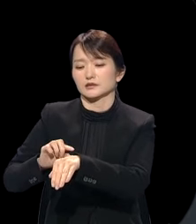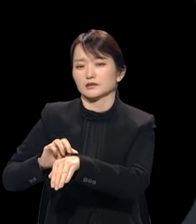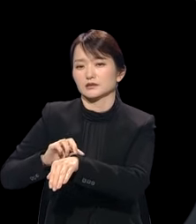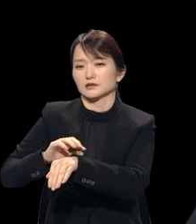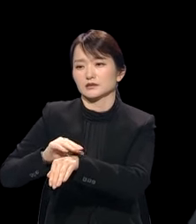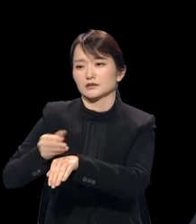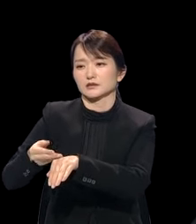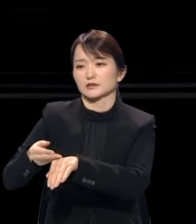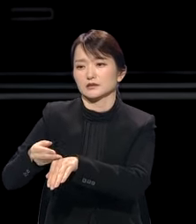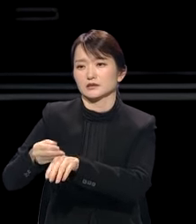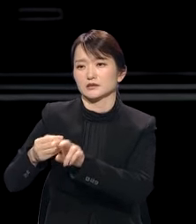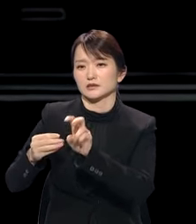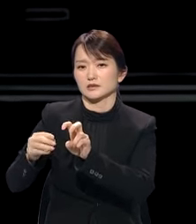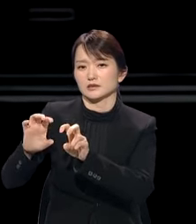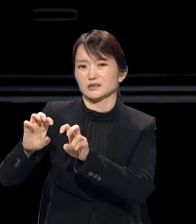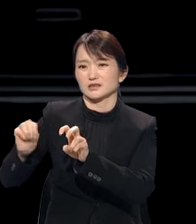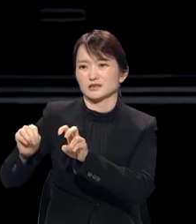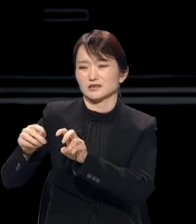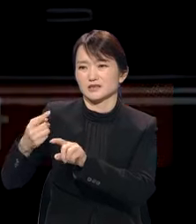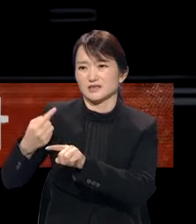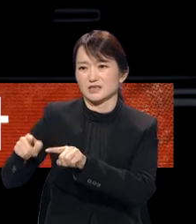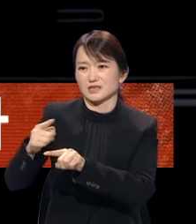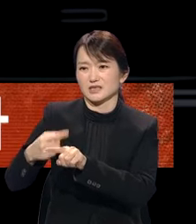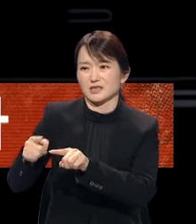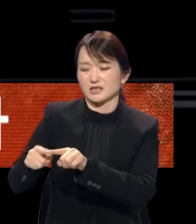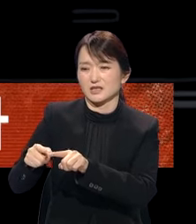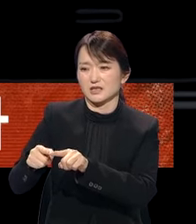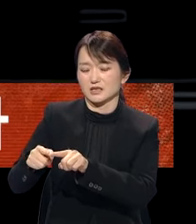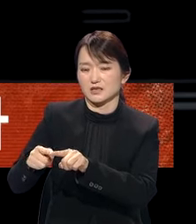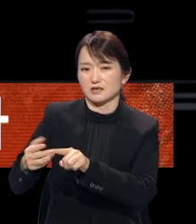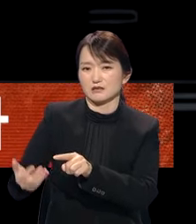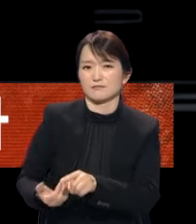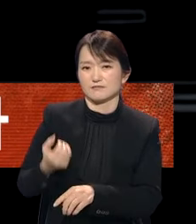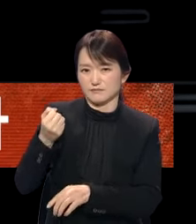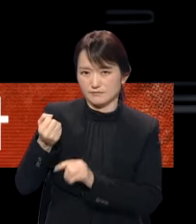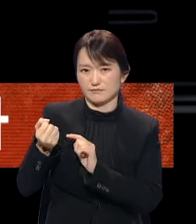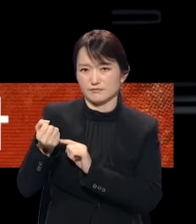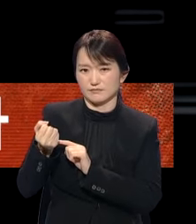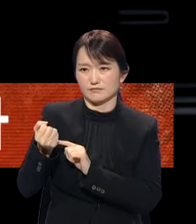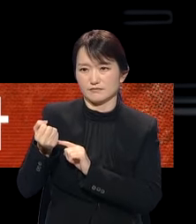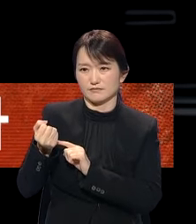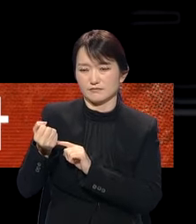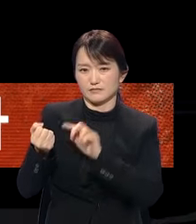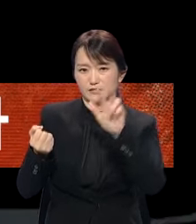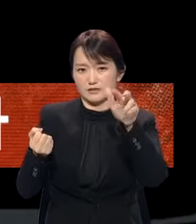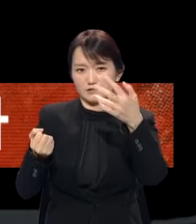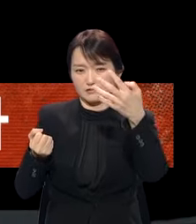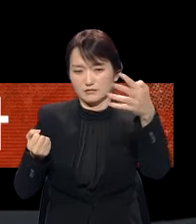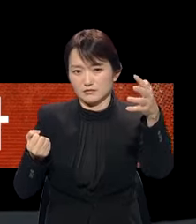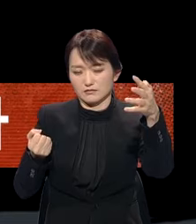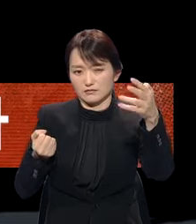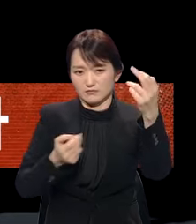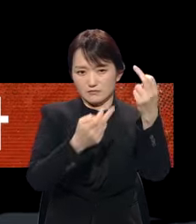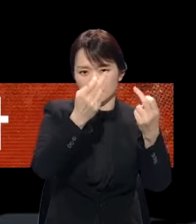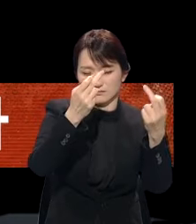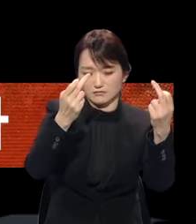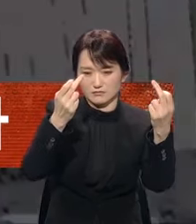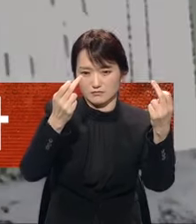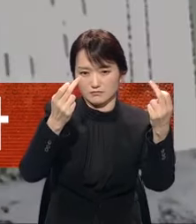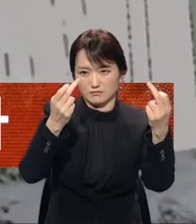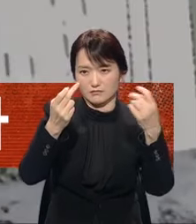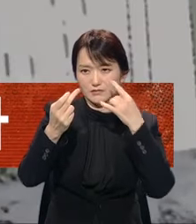있던 20cm 길이의 아이고. 흉기를 트렁크에서 꺼내 와가지고 704호 형제들한테 이제